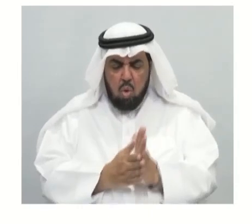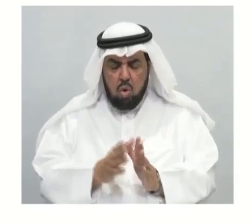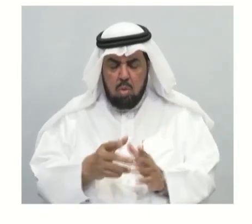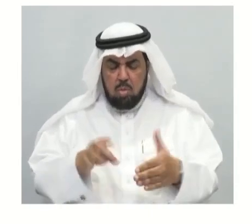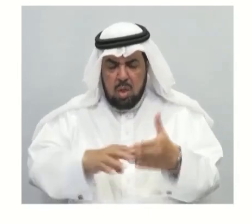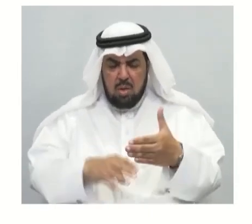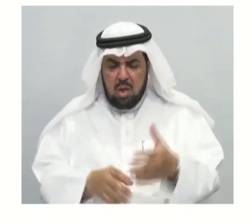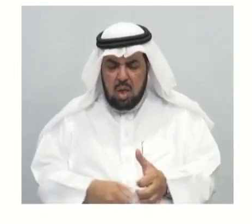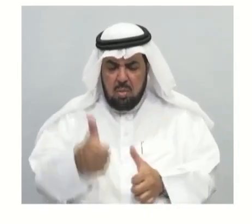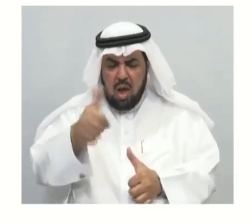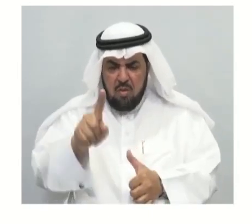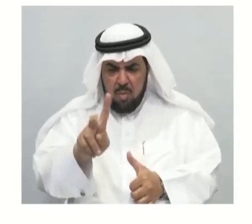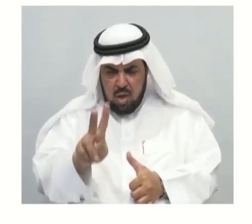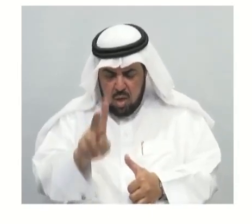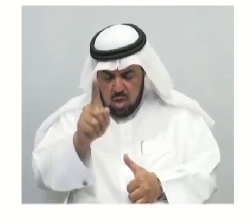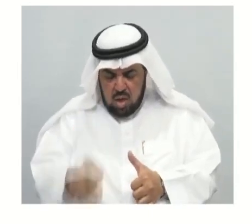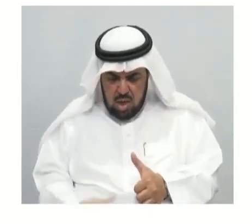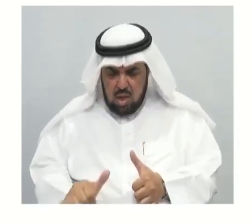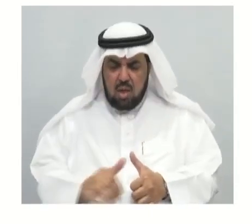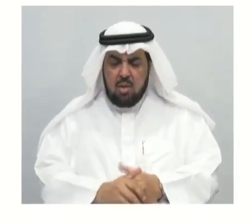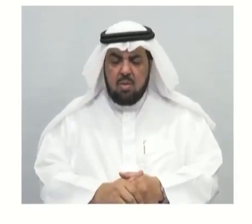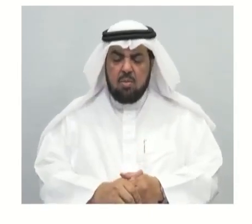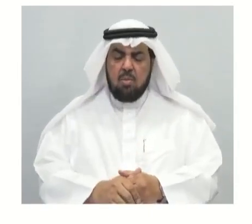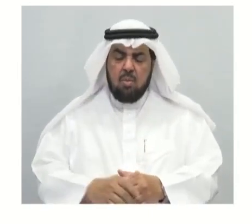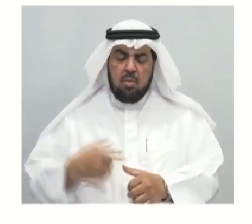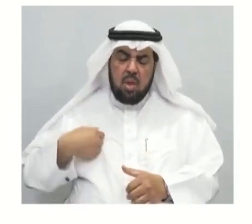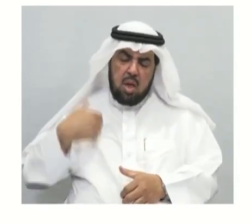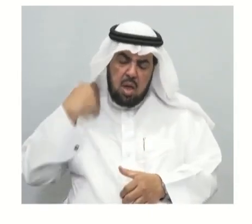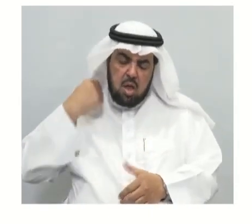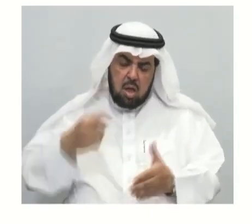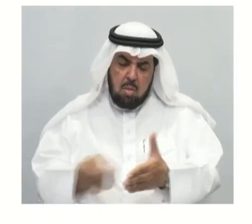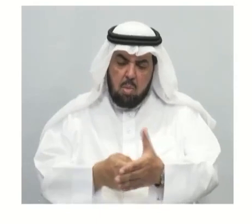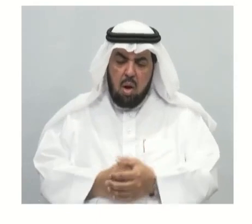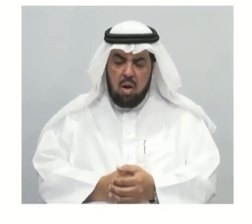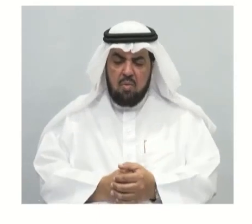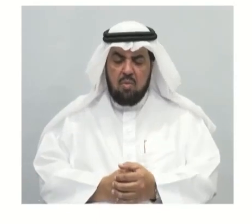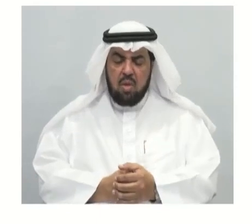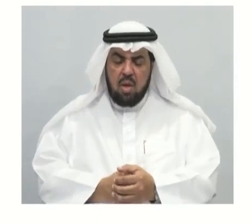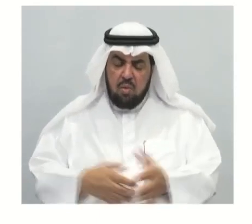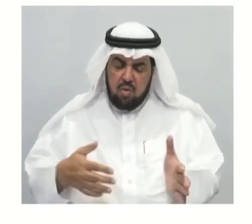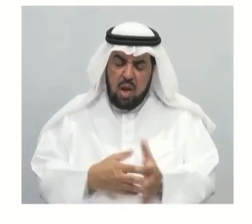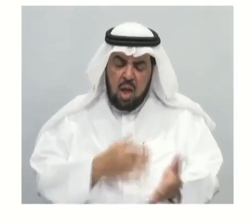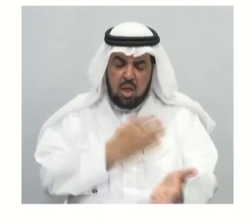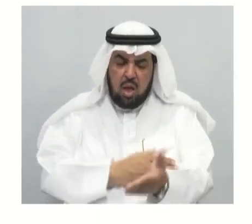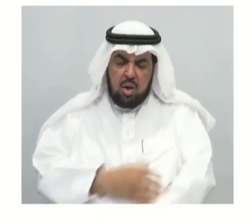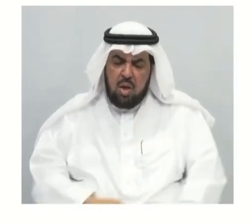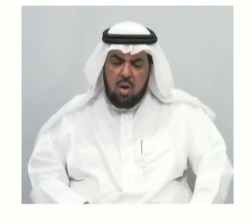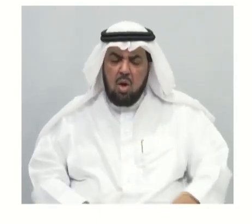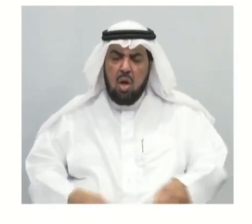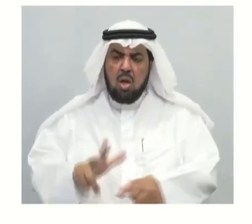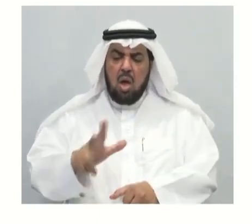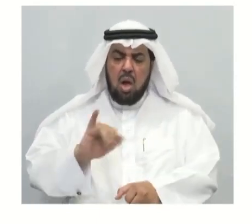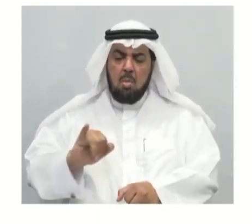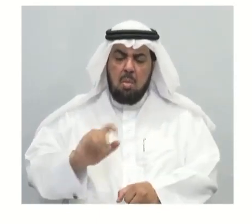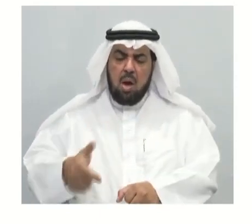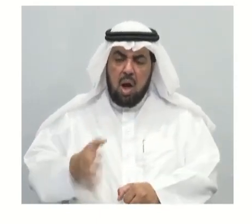الابجدي لاسم المؤلف في نهايه التقرير الاسم المؤلف في نهايه التقرير قائمه المراج